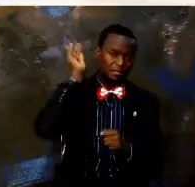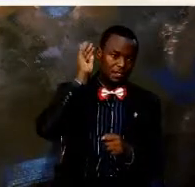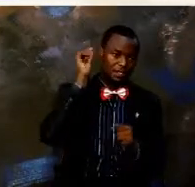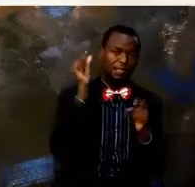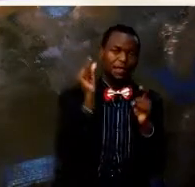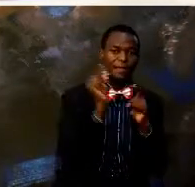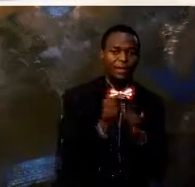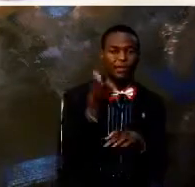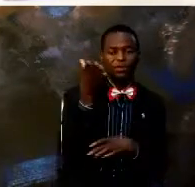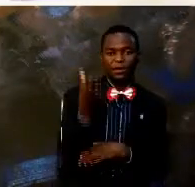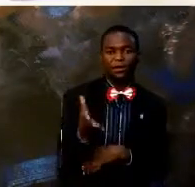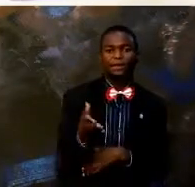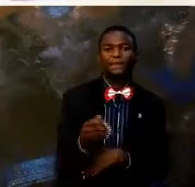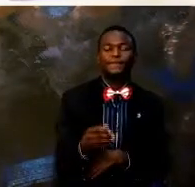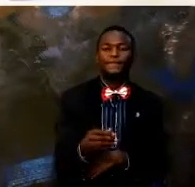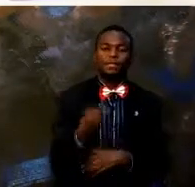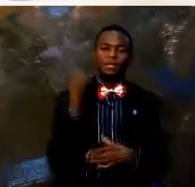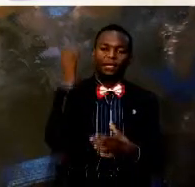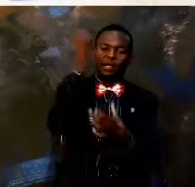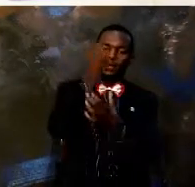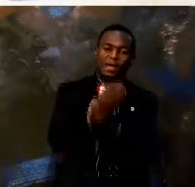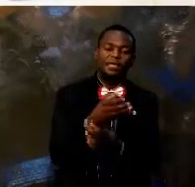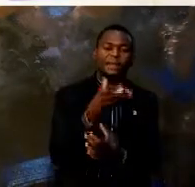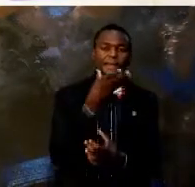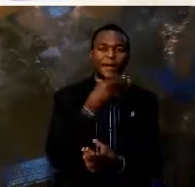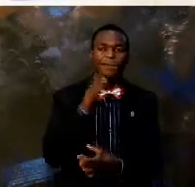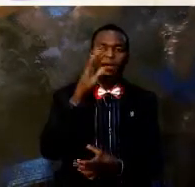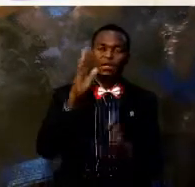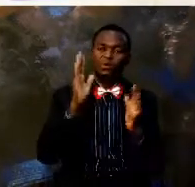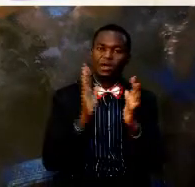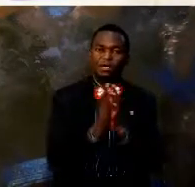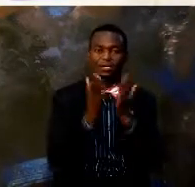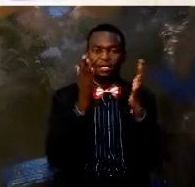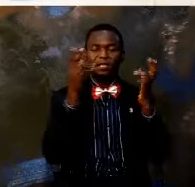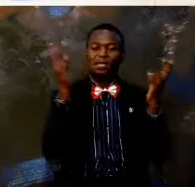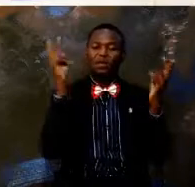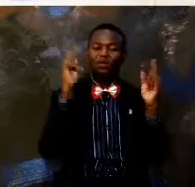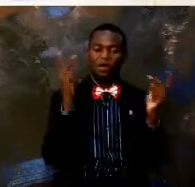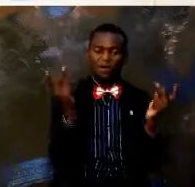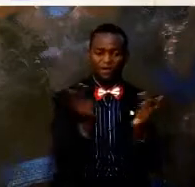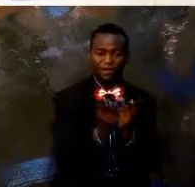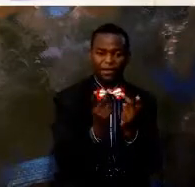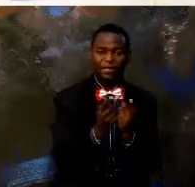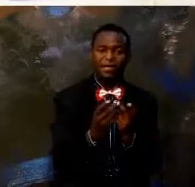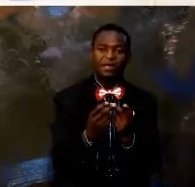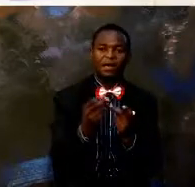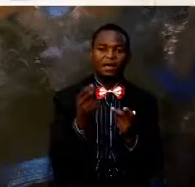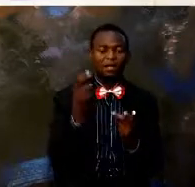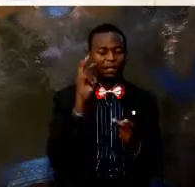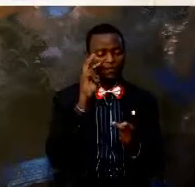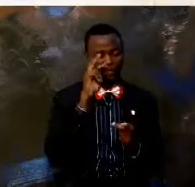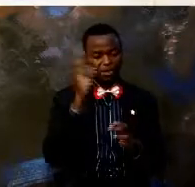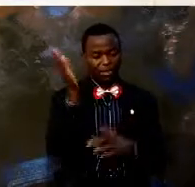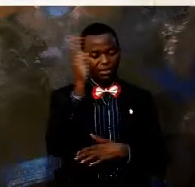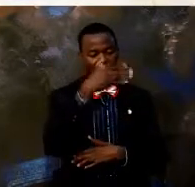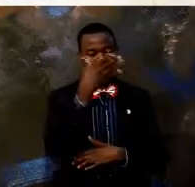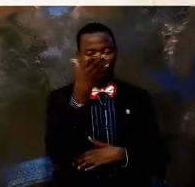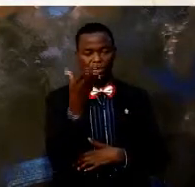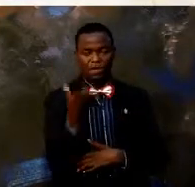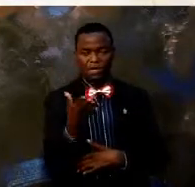haya. Ibrahimu baba yenu alishangilia kwa vile atakavyoiona siku yangu.